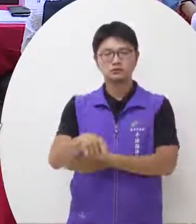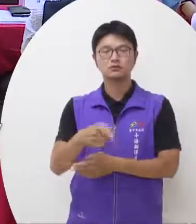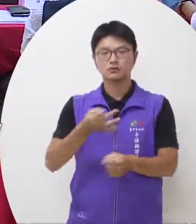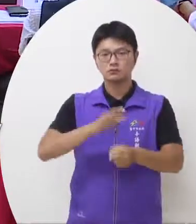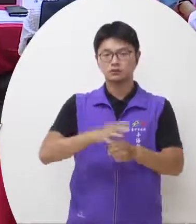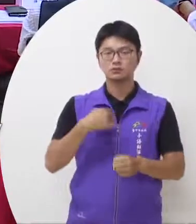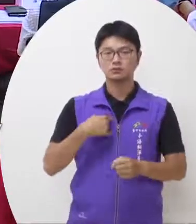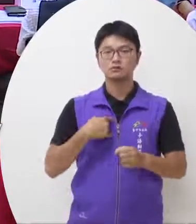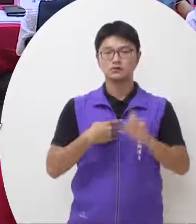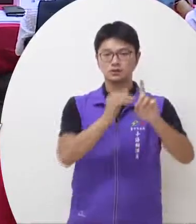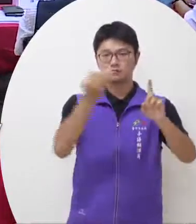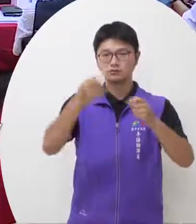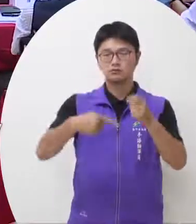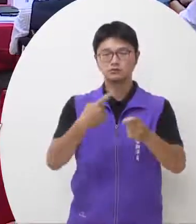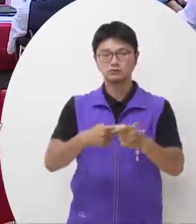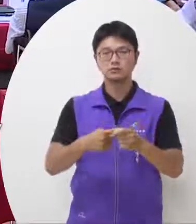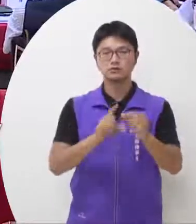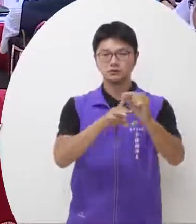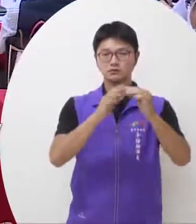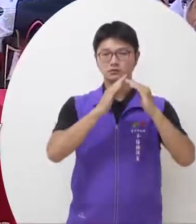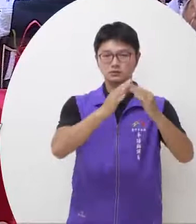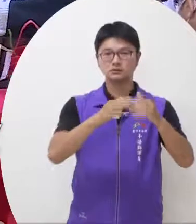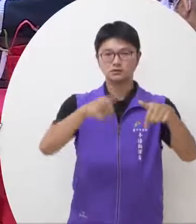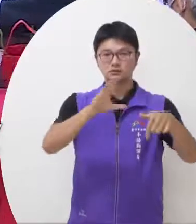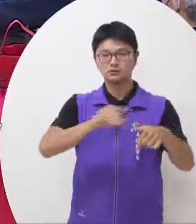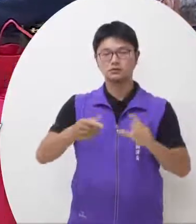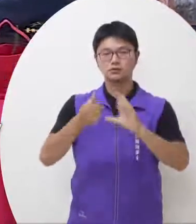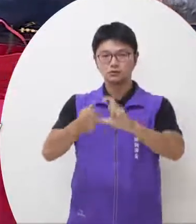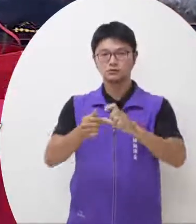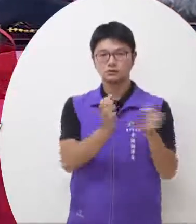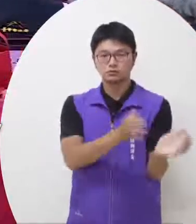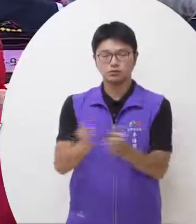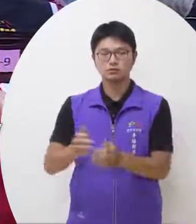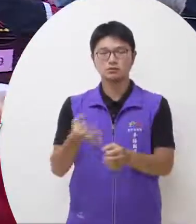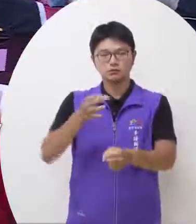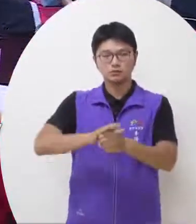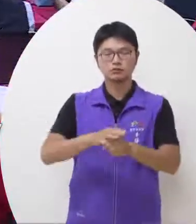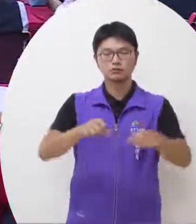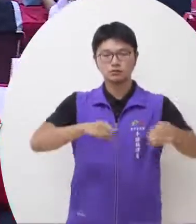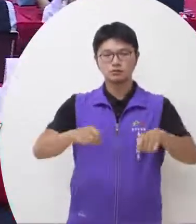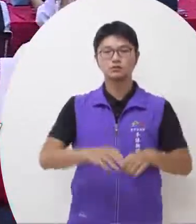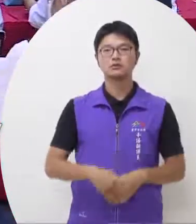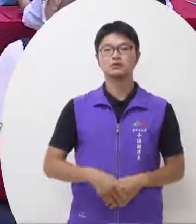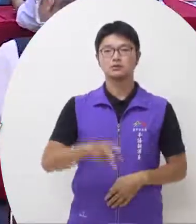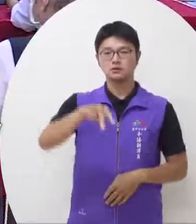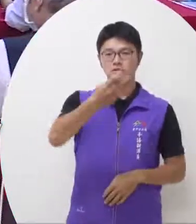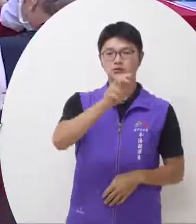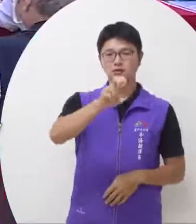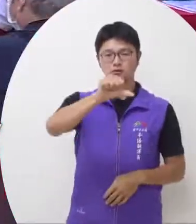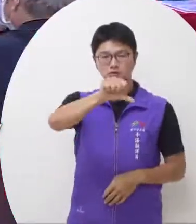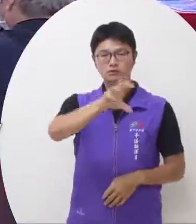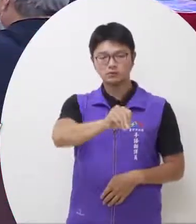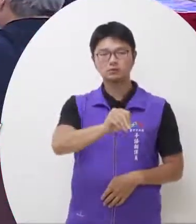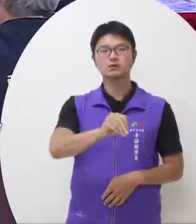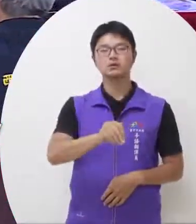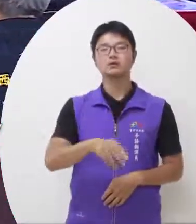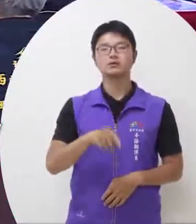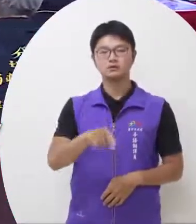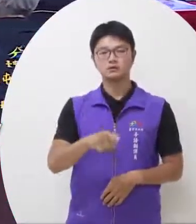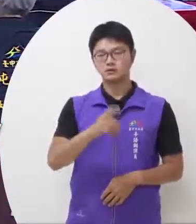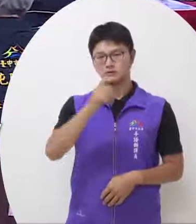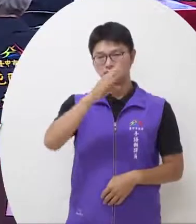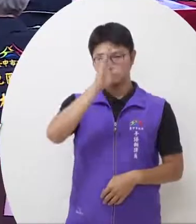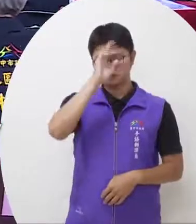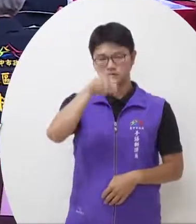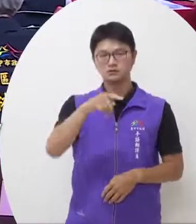市109年度台中市西屯区地方建设补助案新台币225万元整，拟请